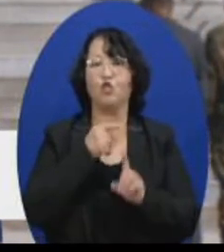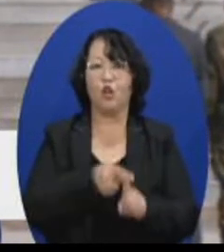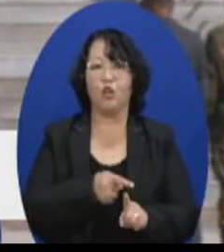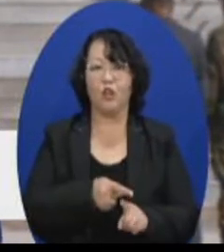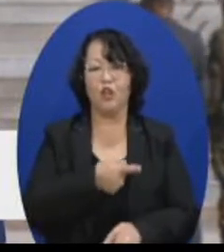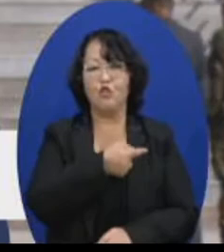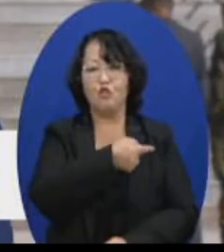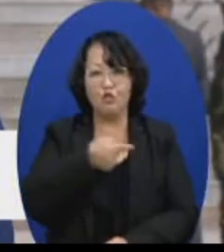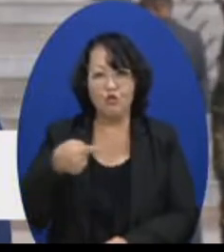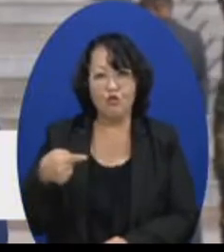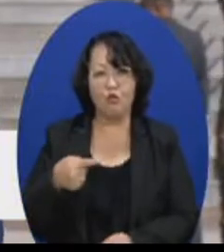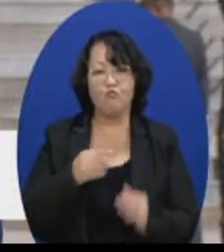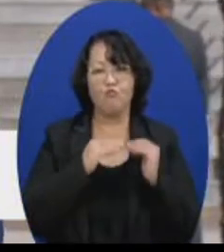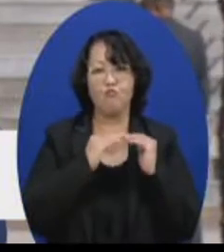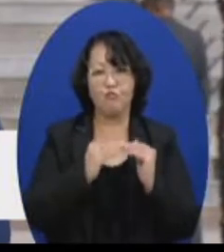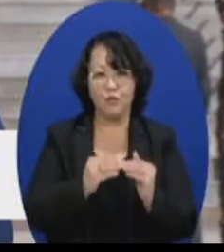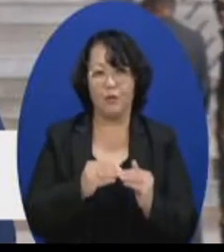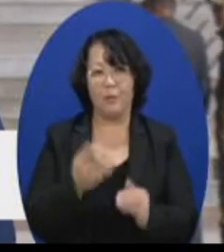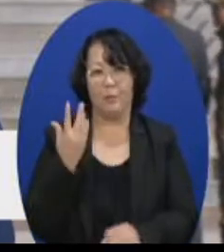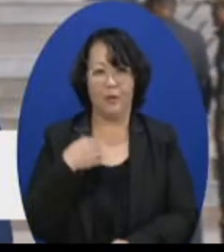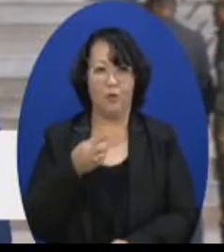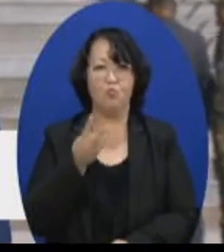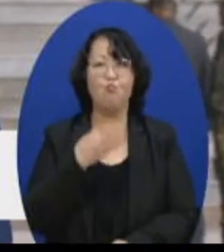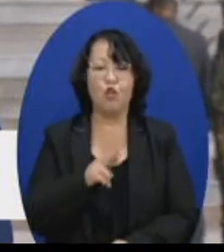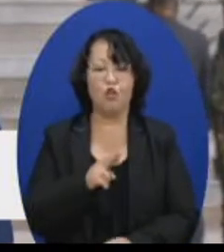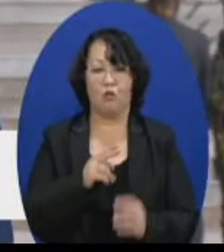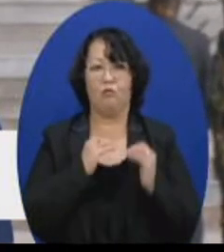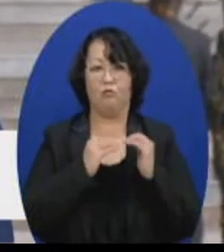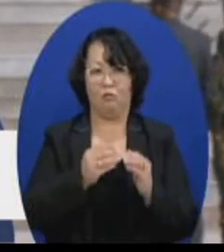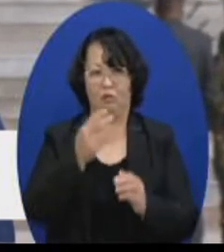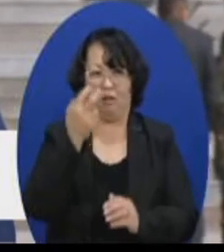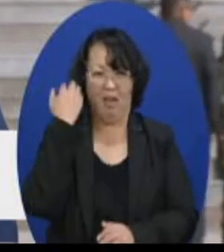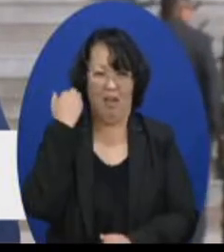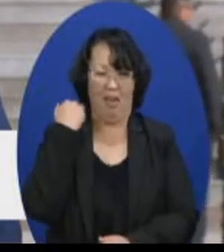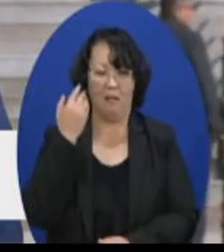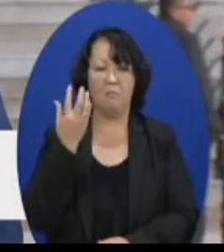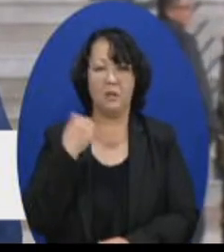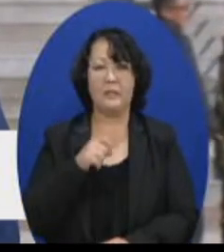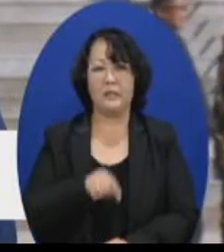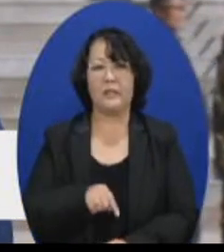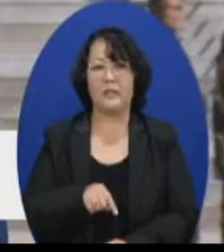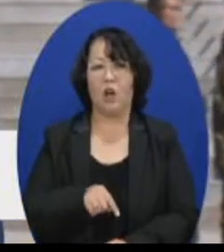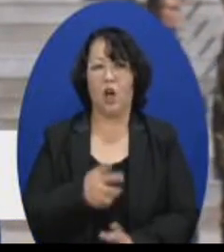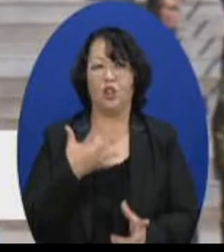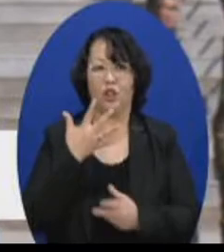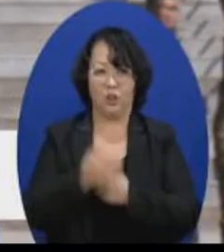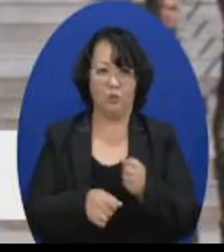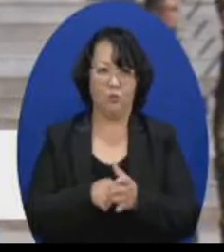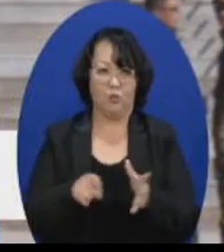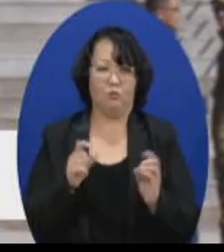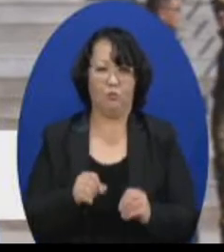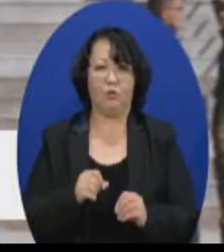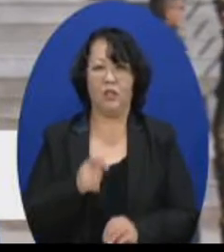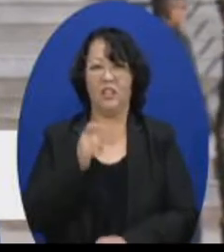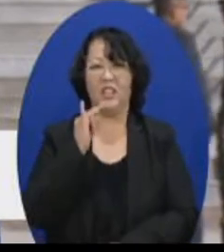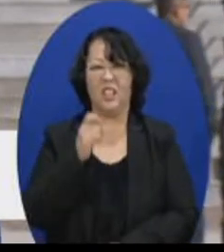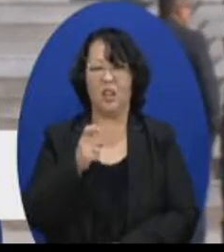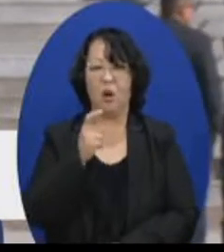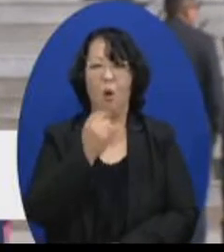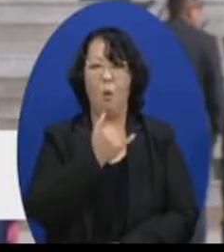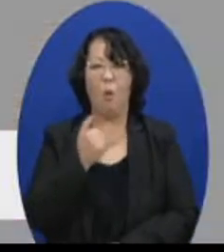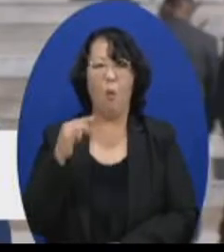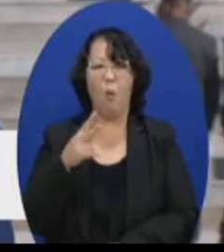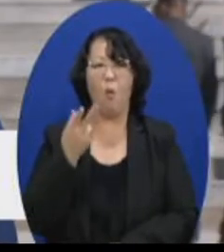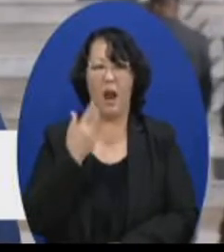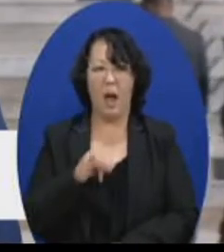давхар модон байшин байсан. Энэ бол угаасаа ер нь бол олон жил болсон их хуурай